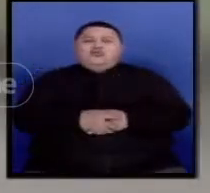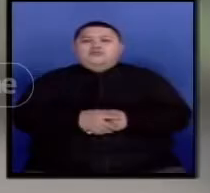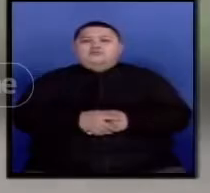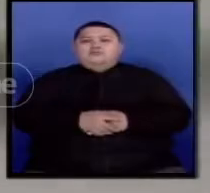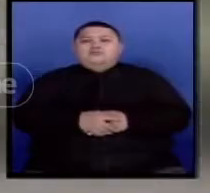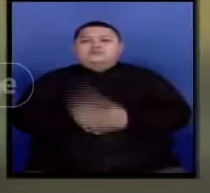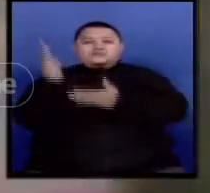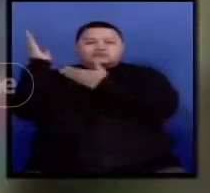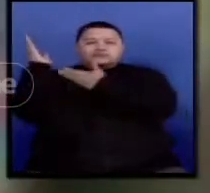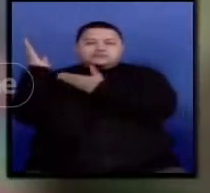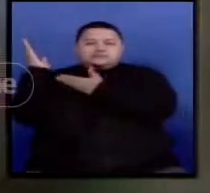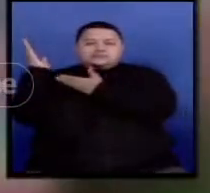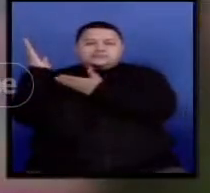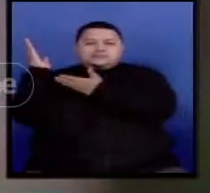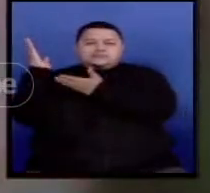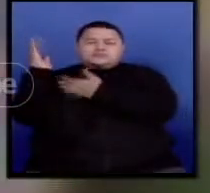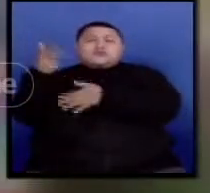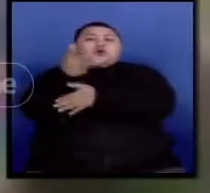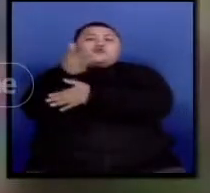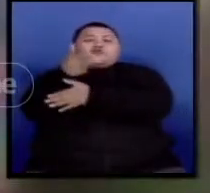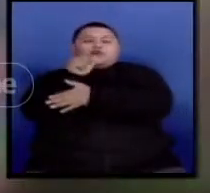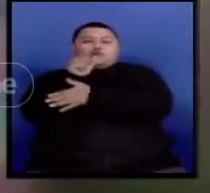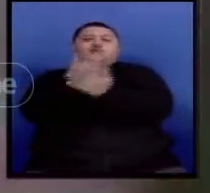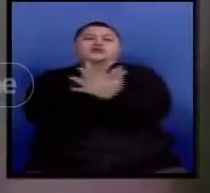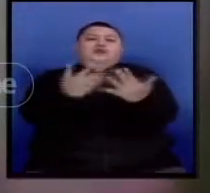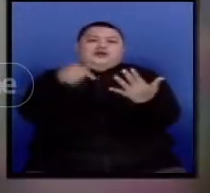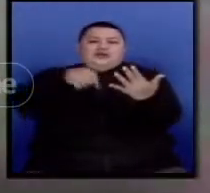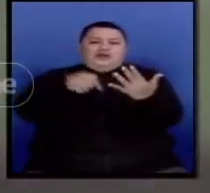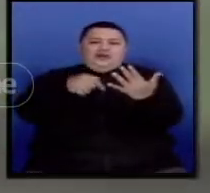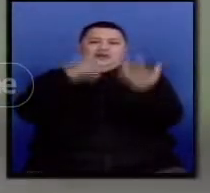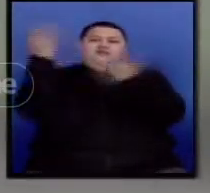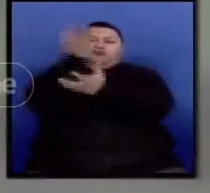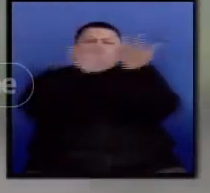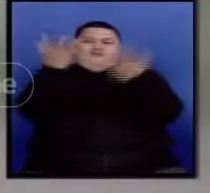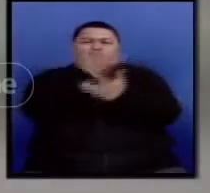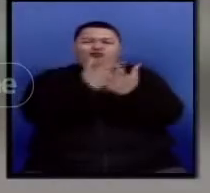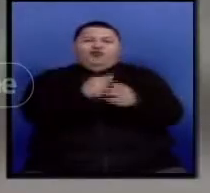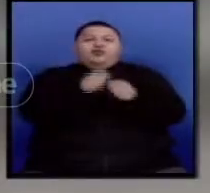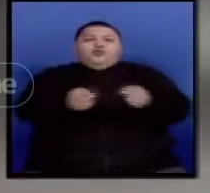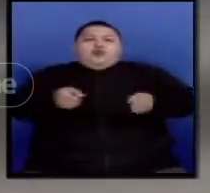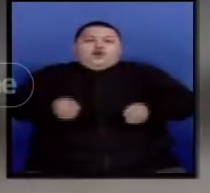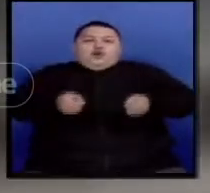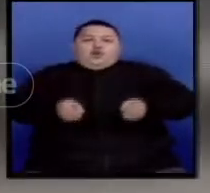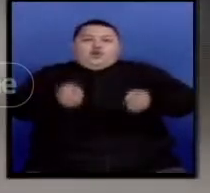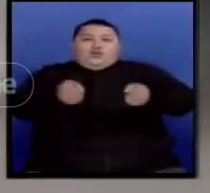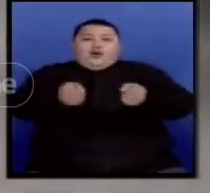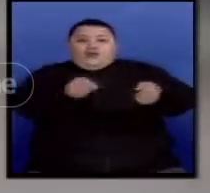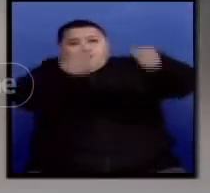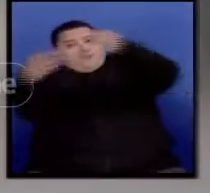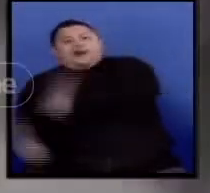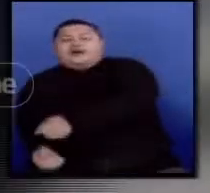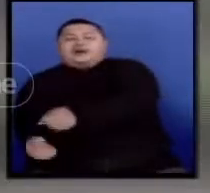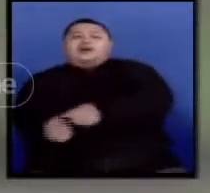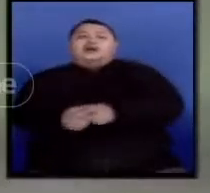Dari rekaman video amatir warga terlihat pusaran angin membuat sebuah gerobak terbalik dan memporak-porandakan